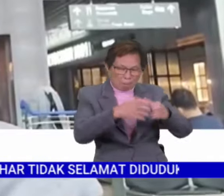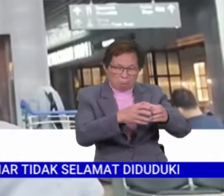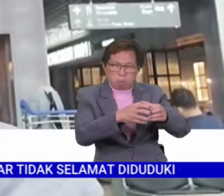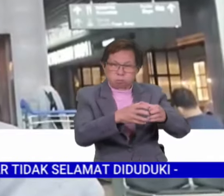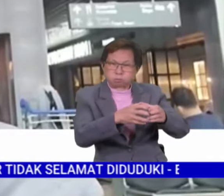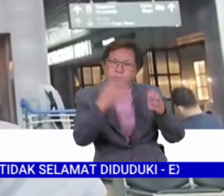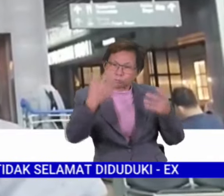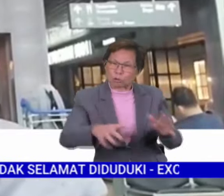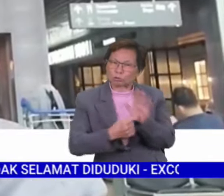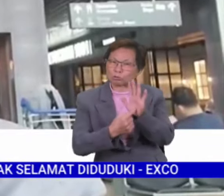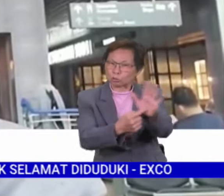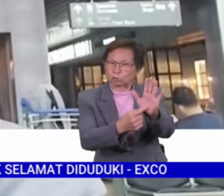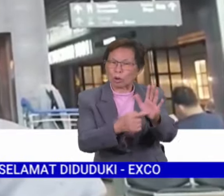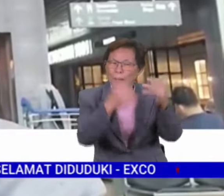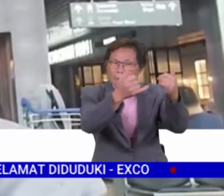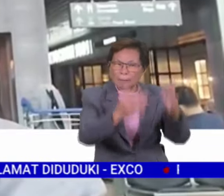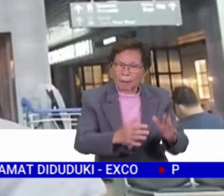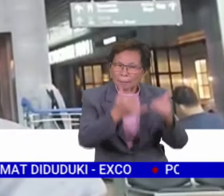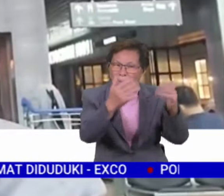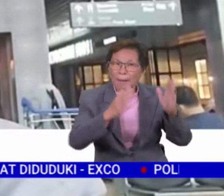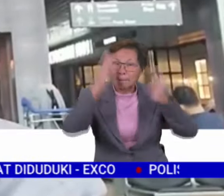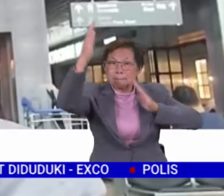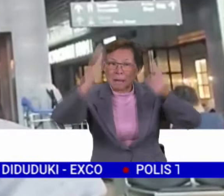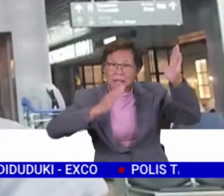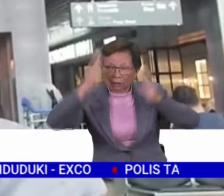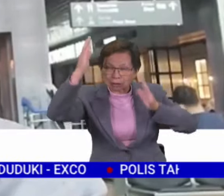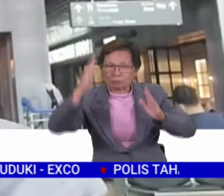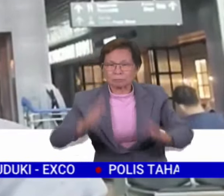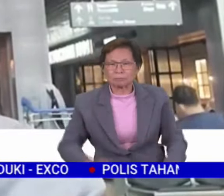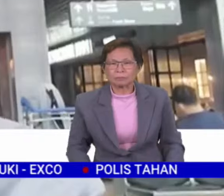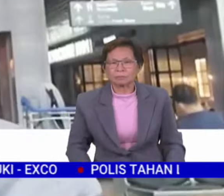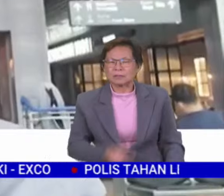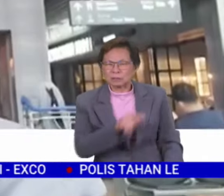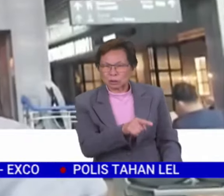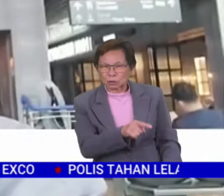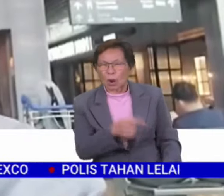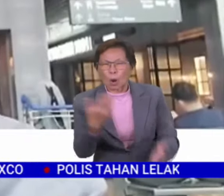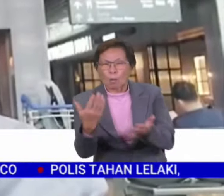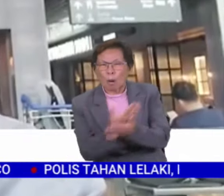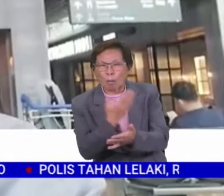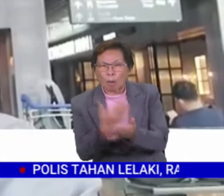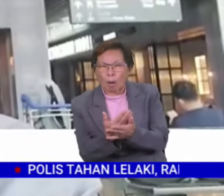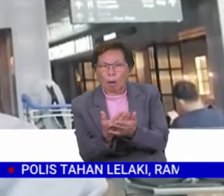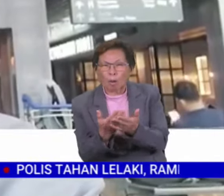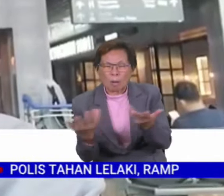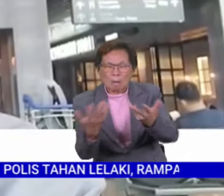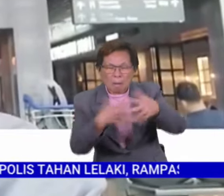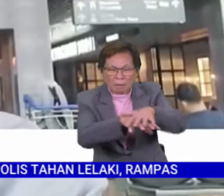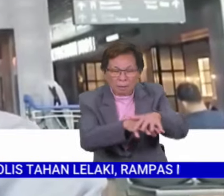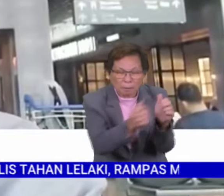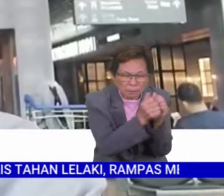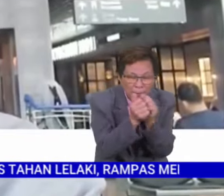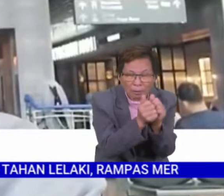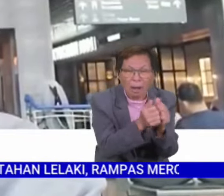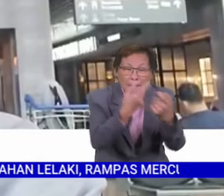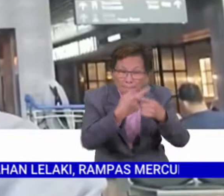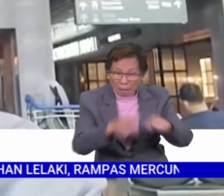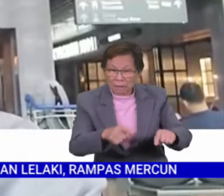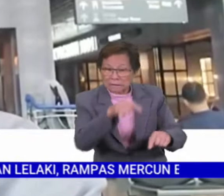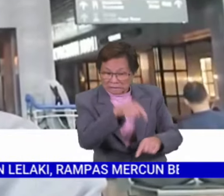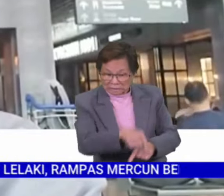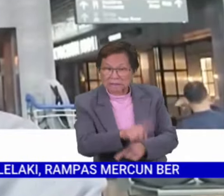telah ditonjolkan oleh pemain-pemain dalam skuad Harimau Melaya walaupun mereka ini baru saja digandingkan bersama. Tetapi